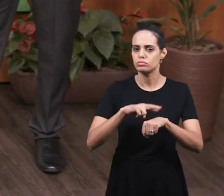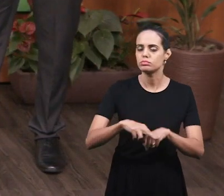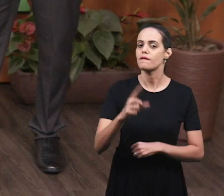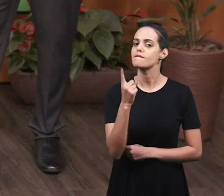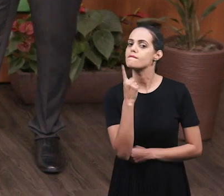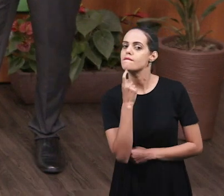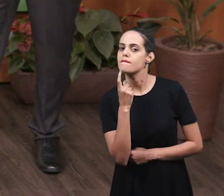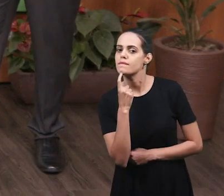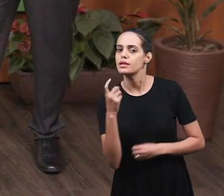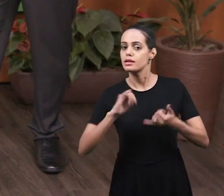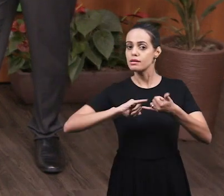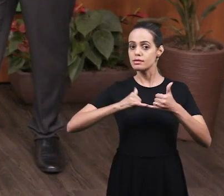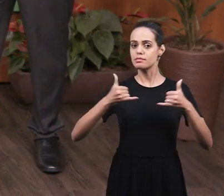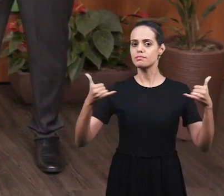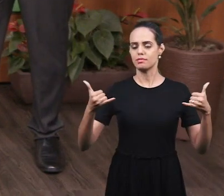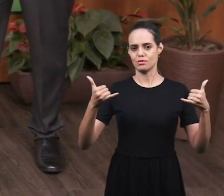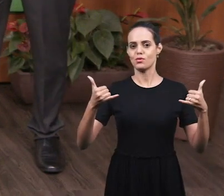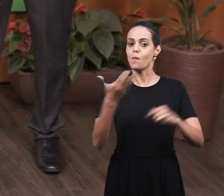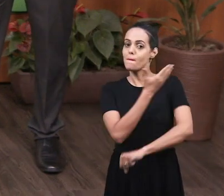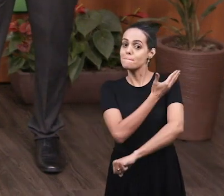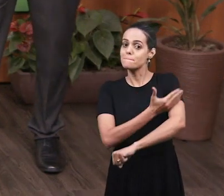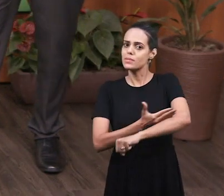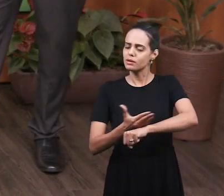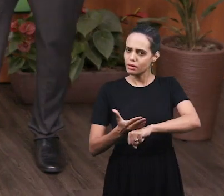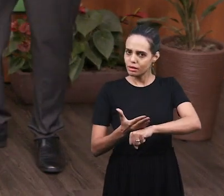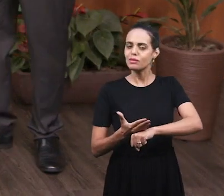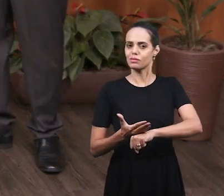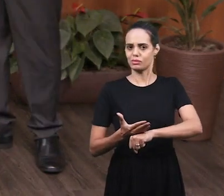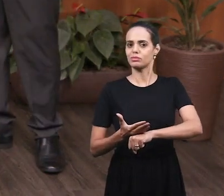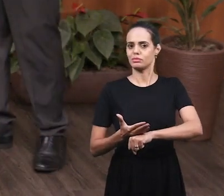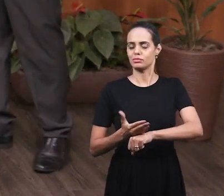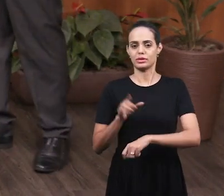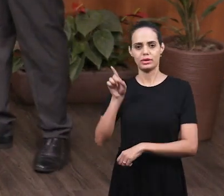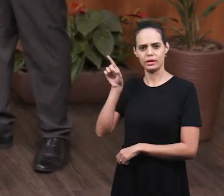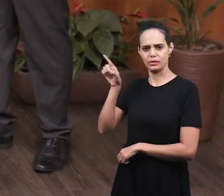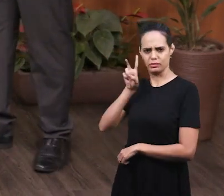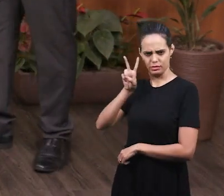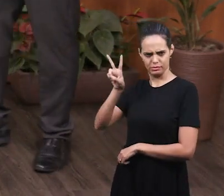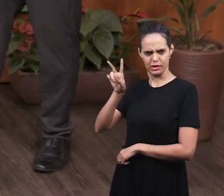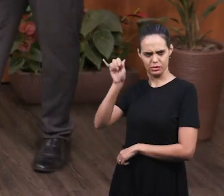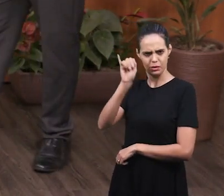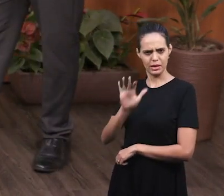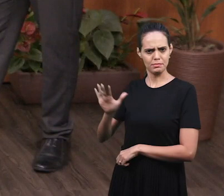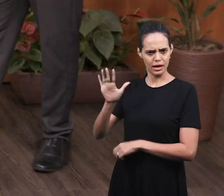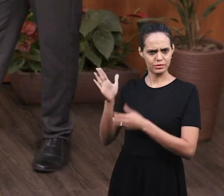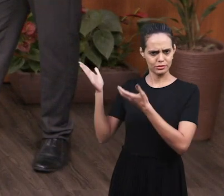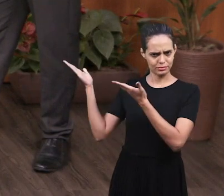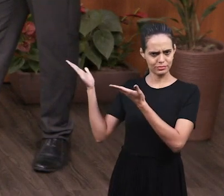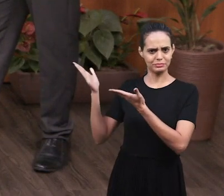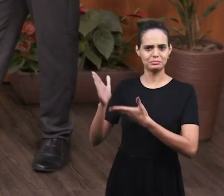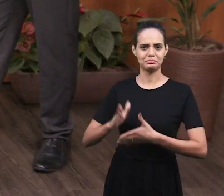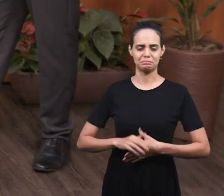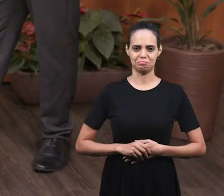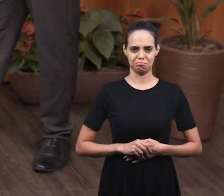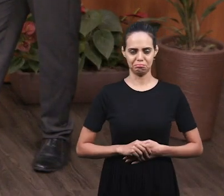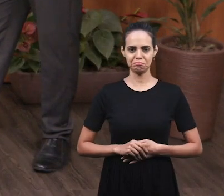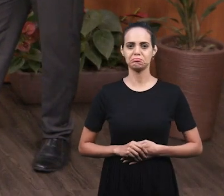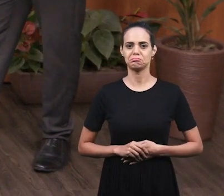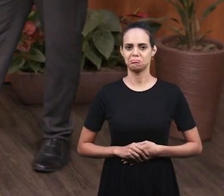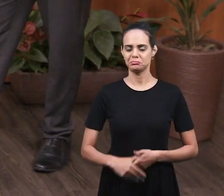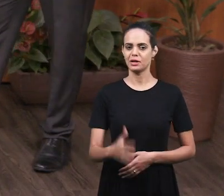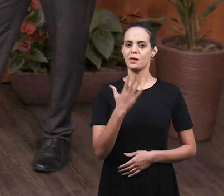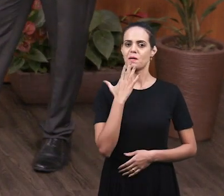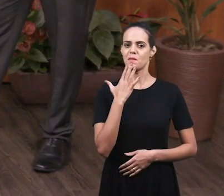porte du parvis, le bleu, le pourpre, cramoisi et le lin.